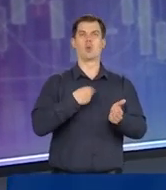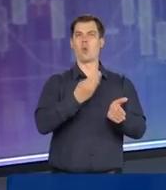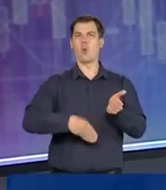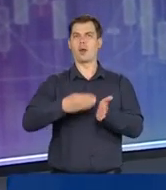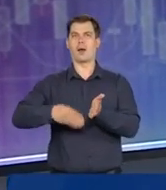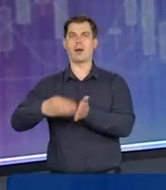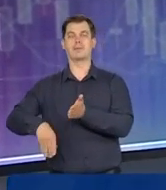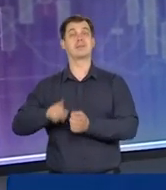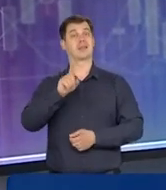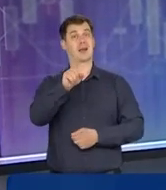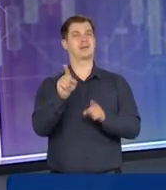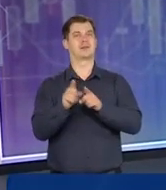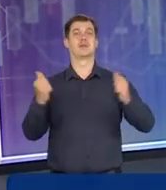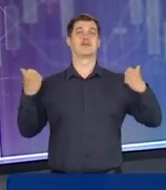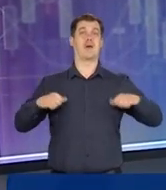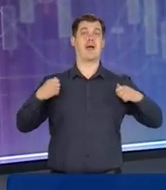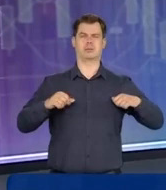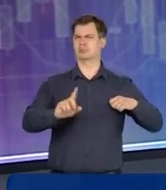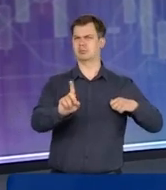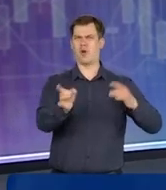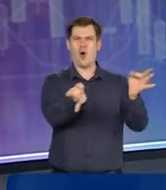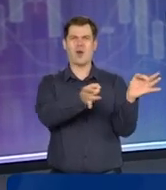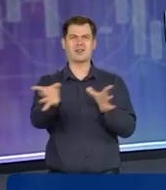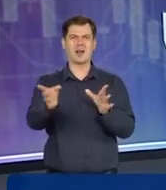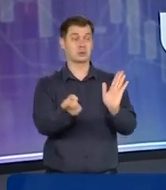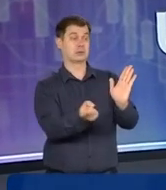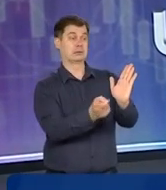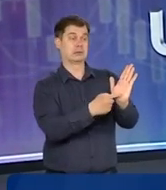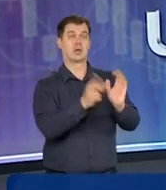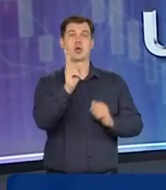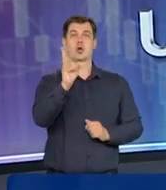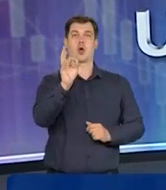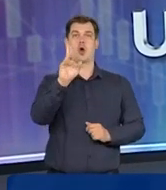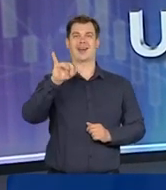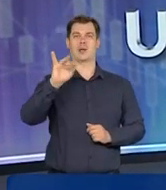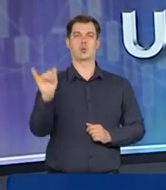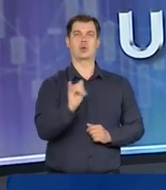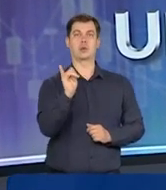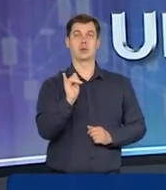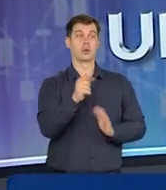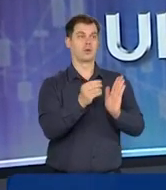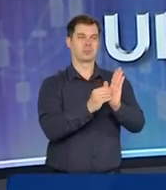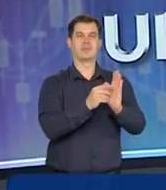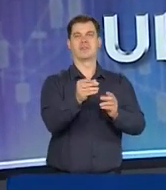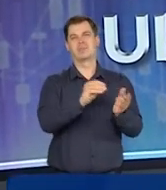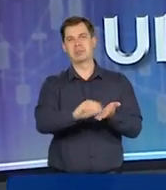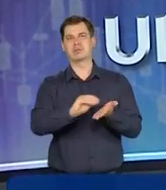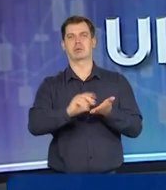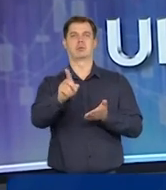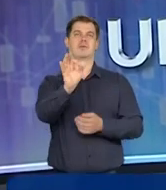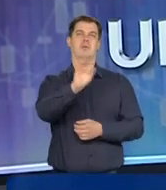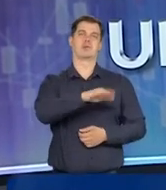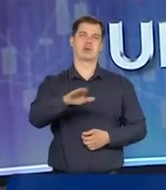ulgi i to też nie ma co czekać tylko trzeba kliknąć ten przycisk który uznanie i wpisywać te ulgi i odliczenia